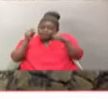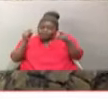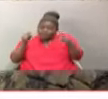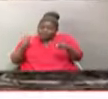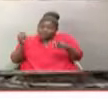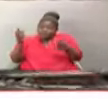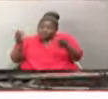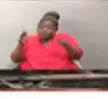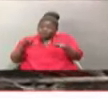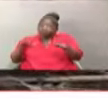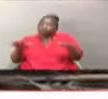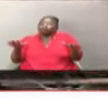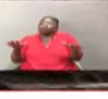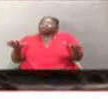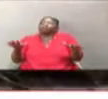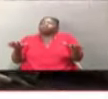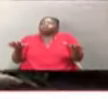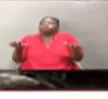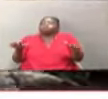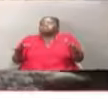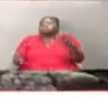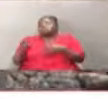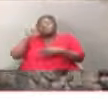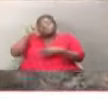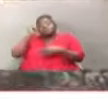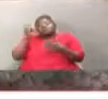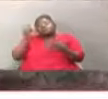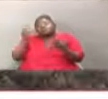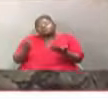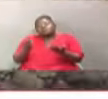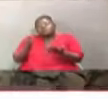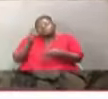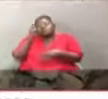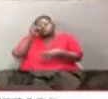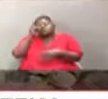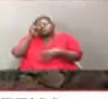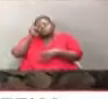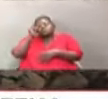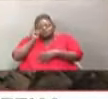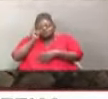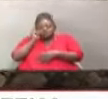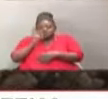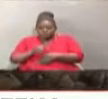n'egolola ng'era walirowooza nti eri mutula efuluuta.